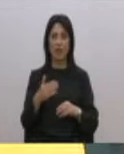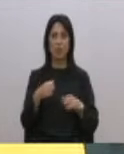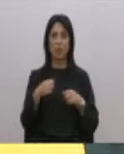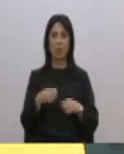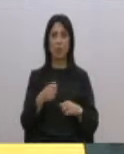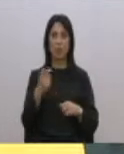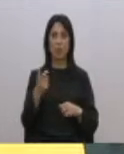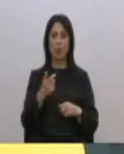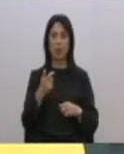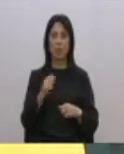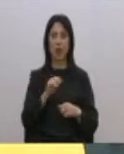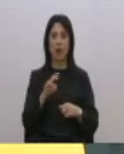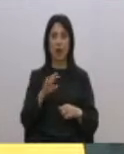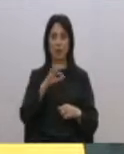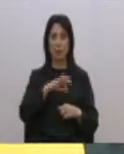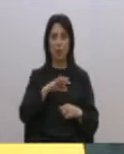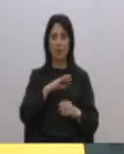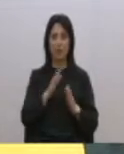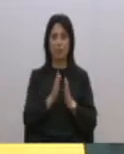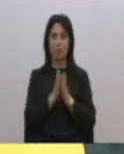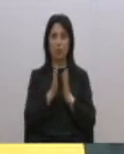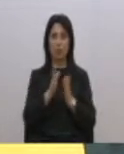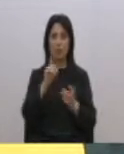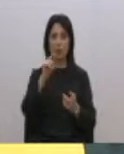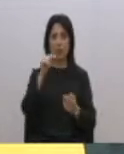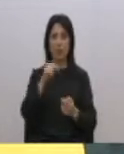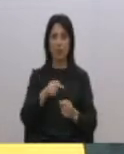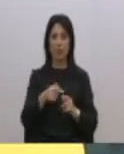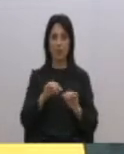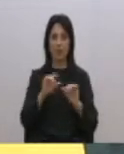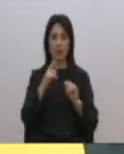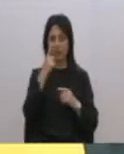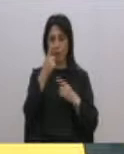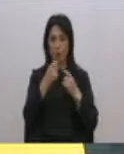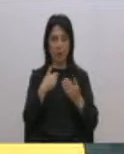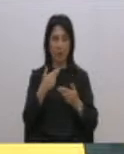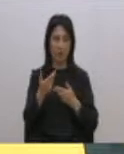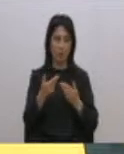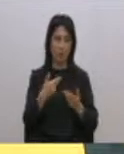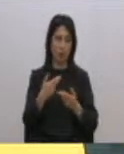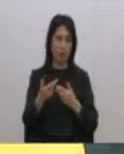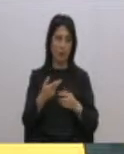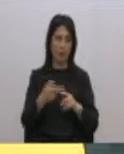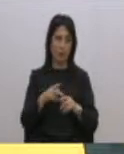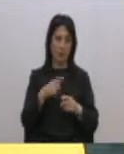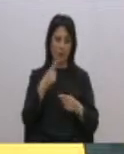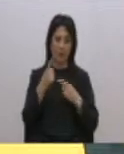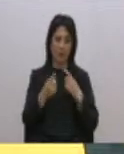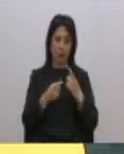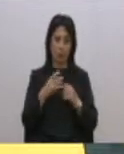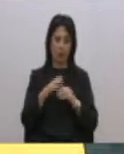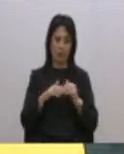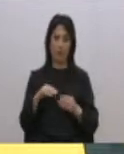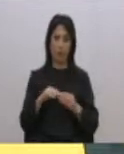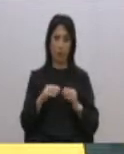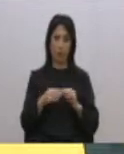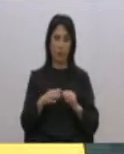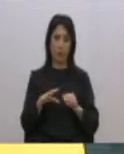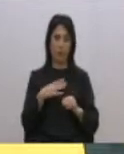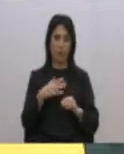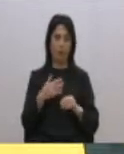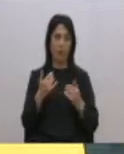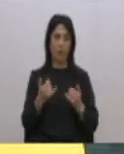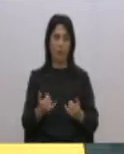უფლების მფლობელის ან მოსარგებლის მოთხოვნების შესაბამისად ინფორმაციის მიწოდება და ეს ინფორმაციაზე ხელმისაწვდომობა აქამდე და